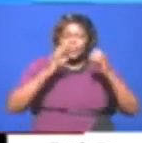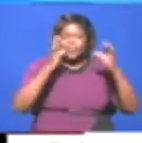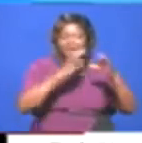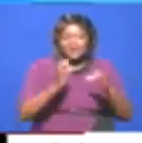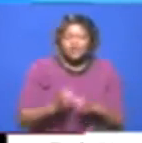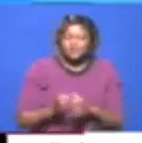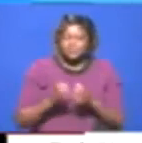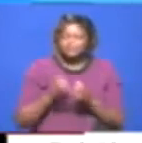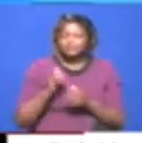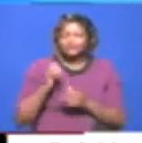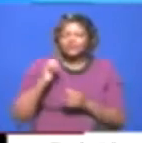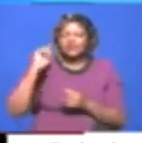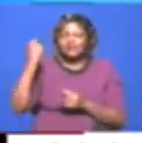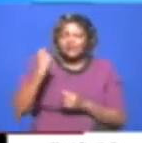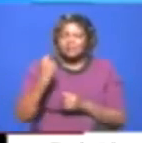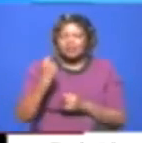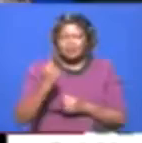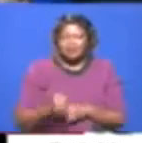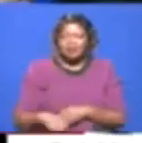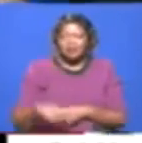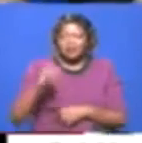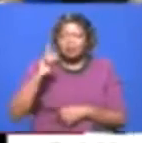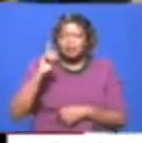yani DAP-K.